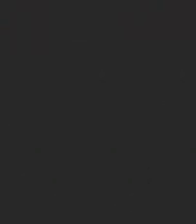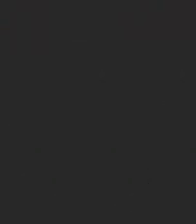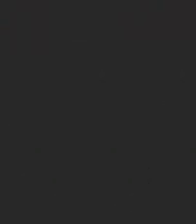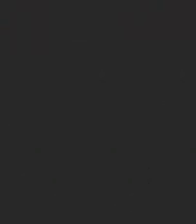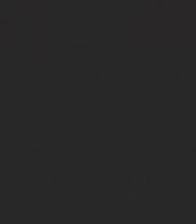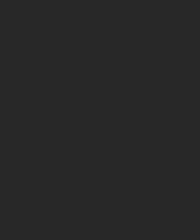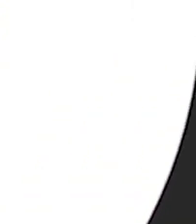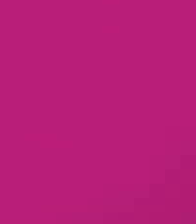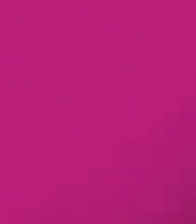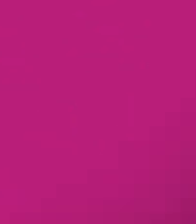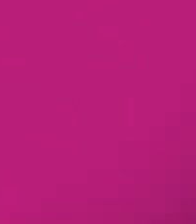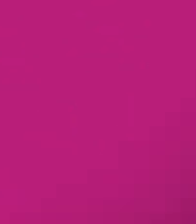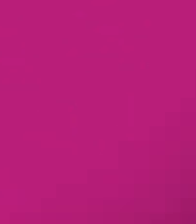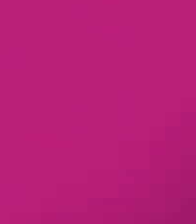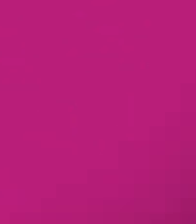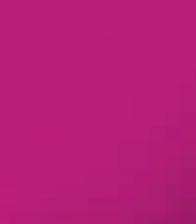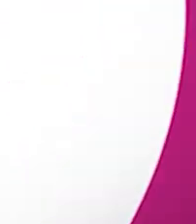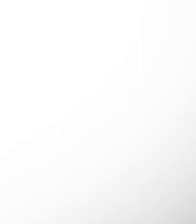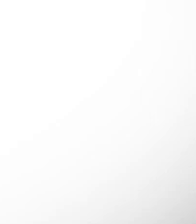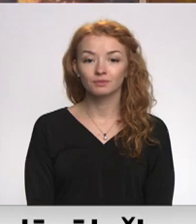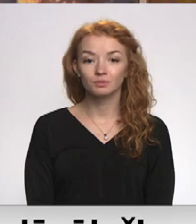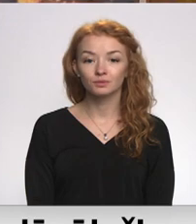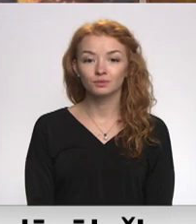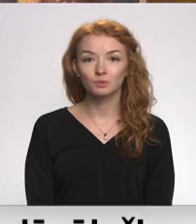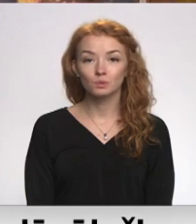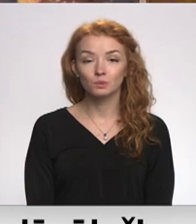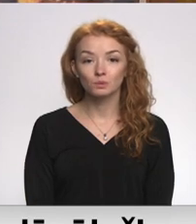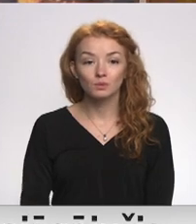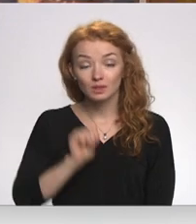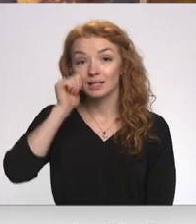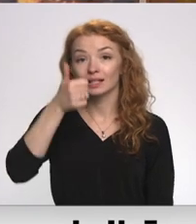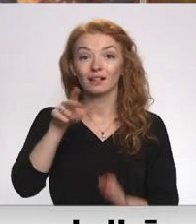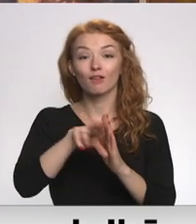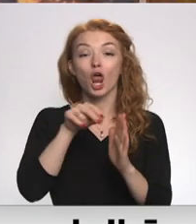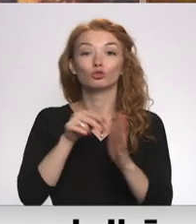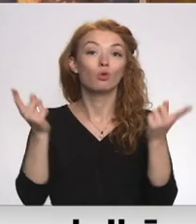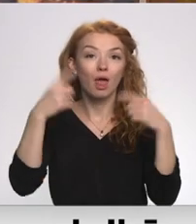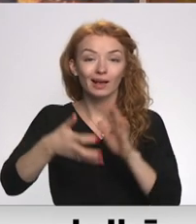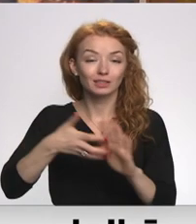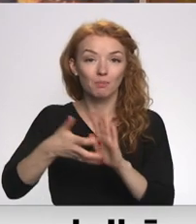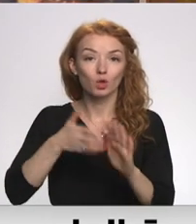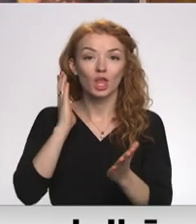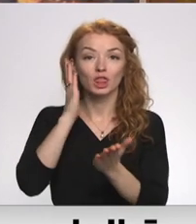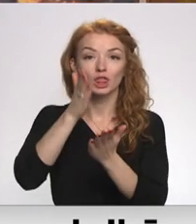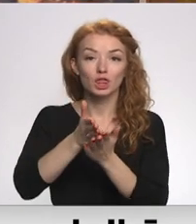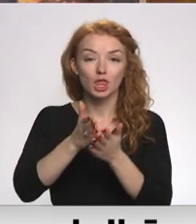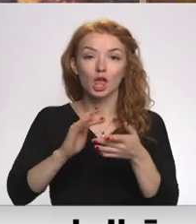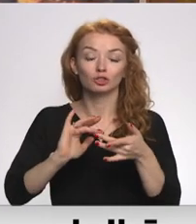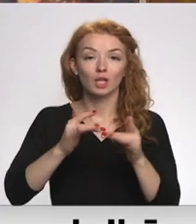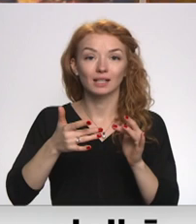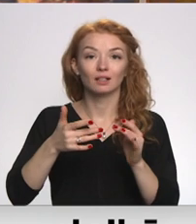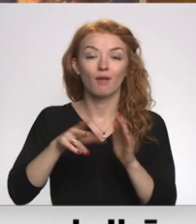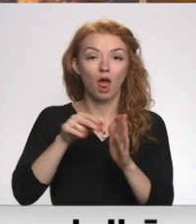Re, viss ēters ir te! Rīt Saeimas vēlēšanu laikā tiks izmantots tiešsaistes vēlētāju